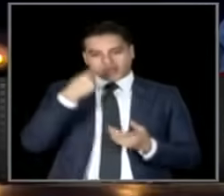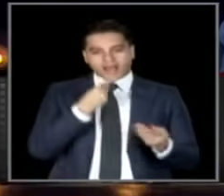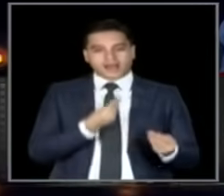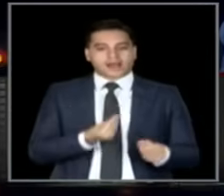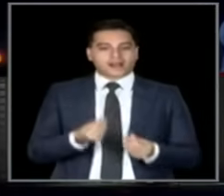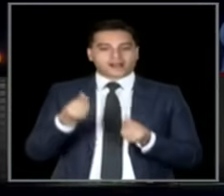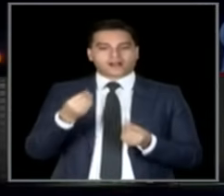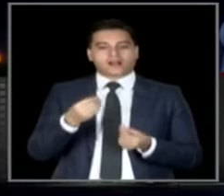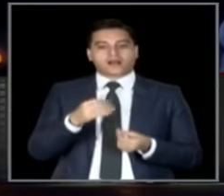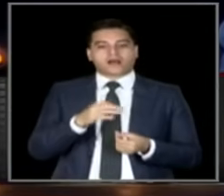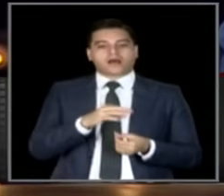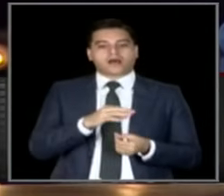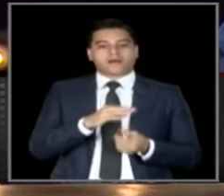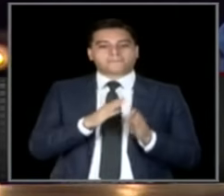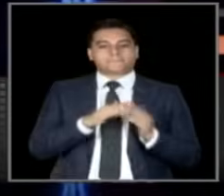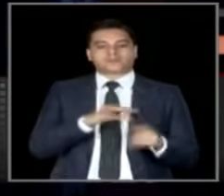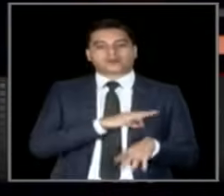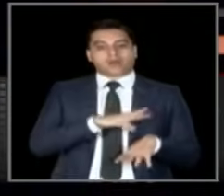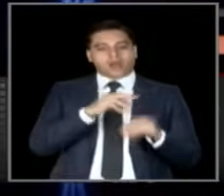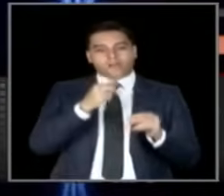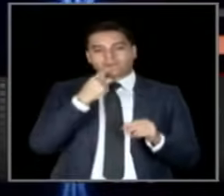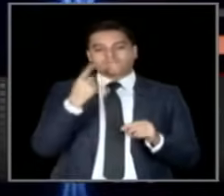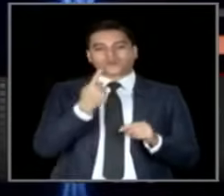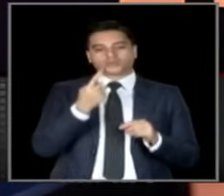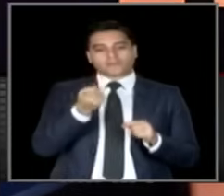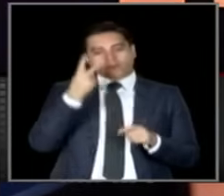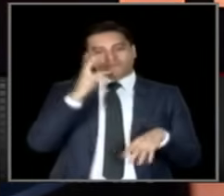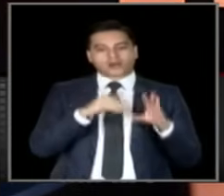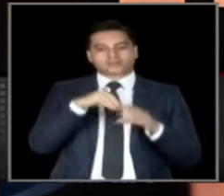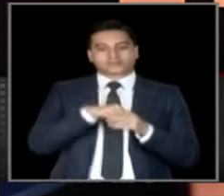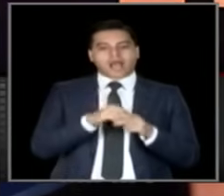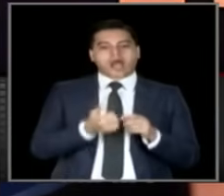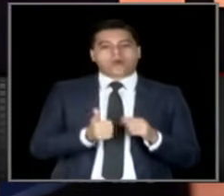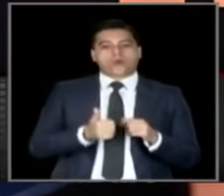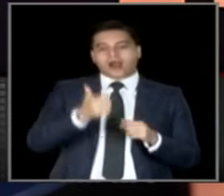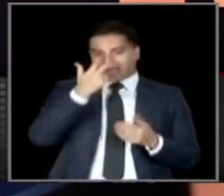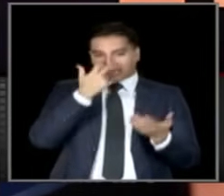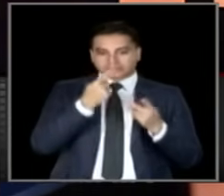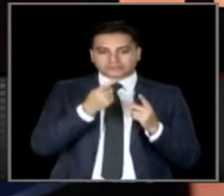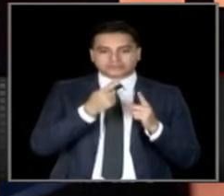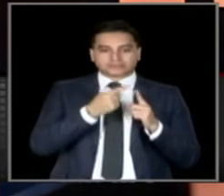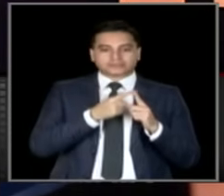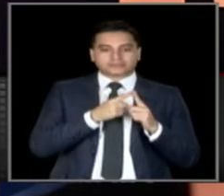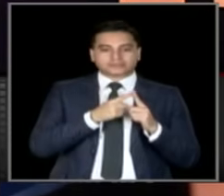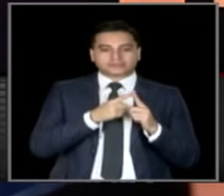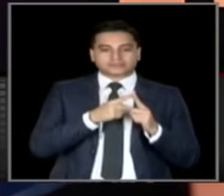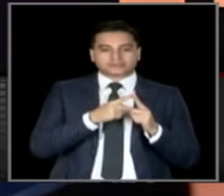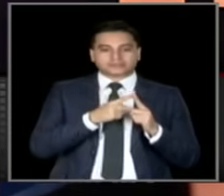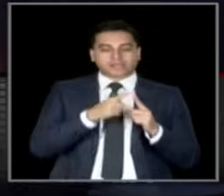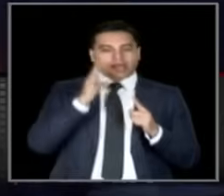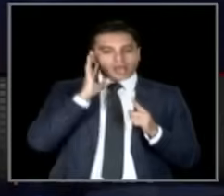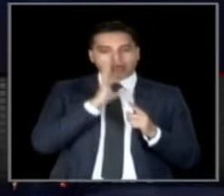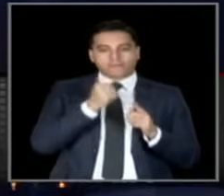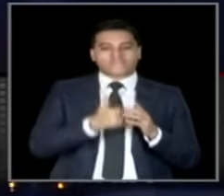شاعر فصحى مصري راحل، مؤلف السيرة الذاتية، أوائل زيارات الدهشة، هوامش